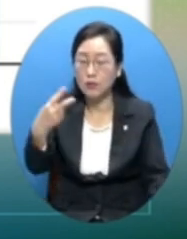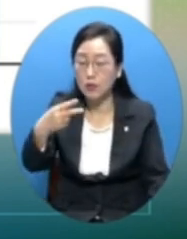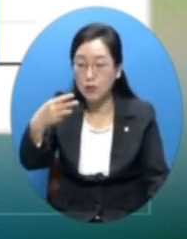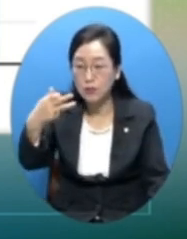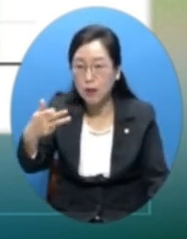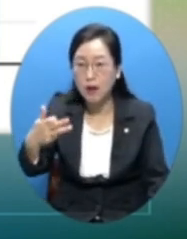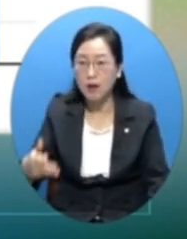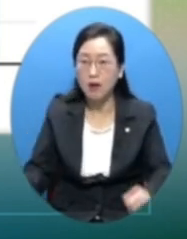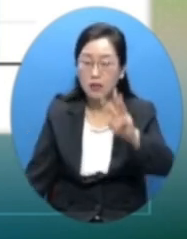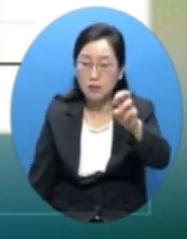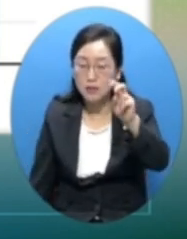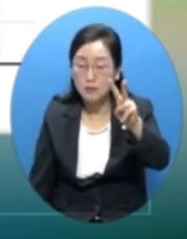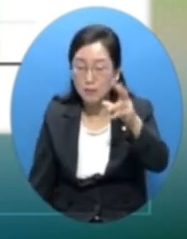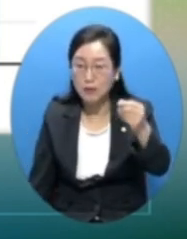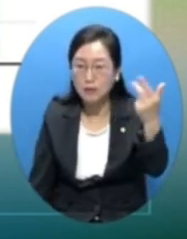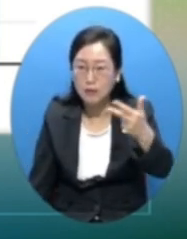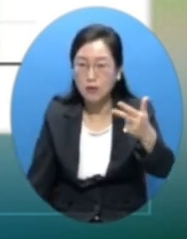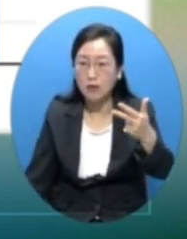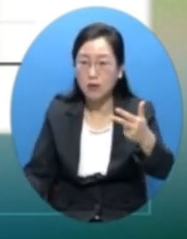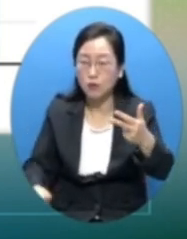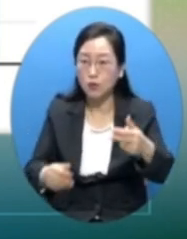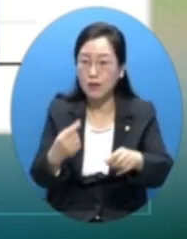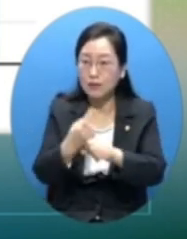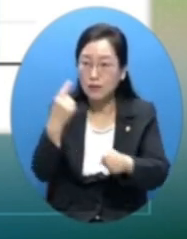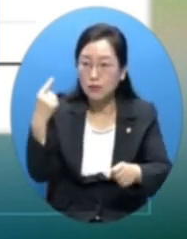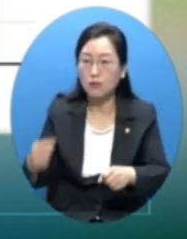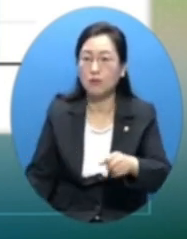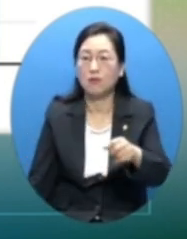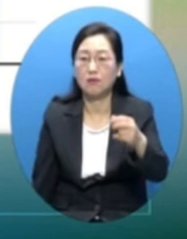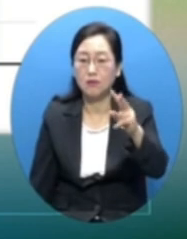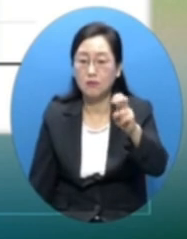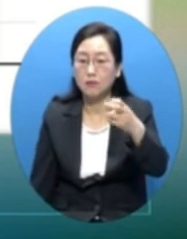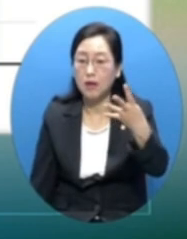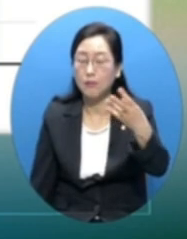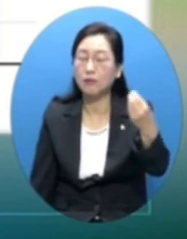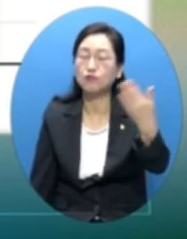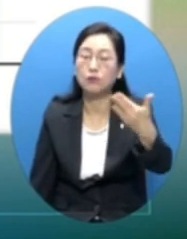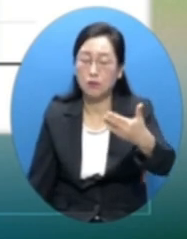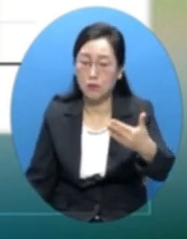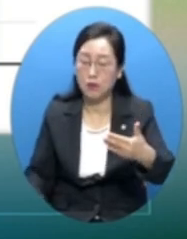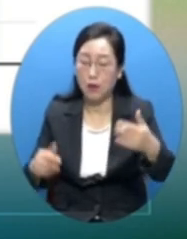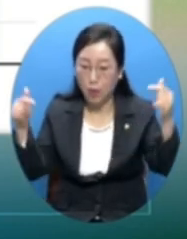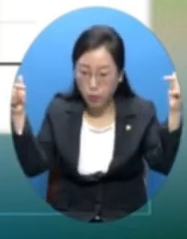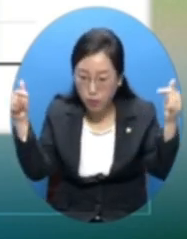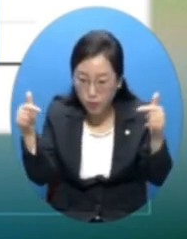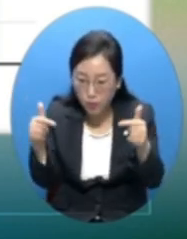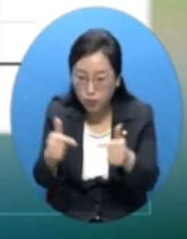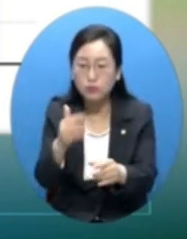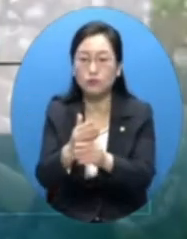명, 2019년에 30만 명, 작년에 24만 9천 명이 태어났습니다. 그러니까